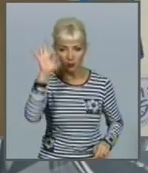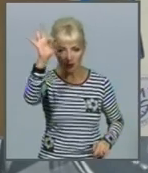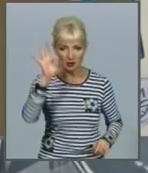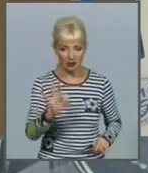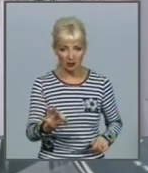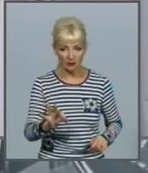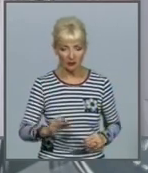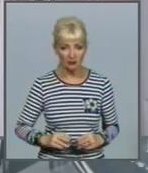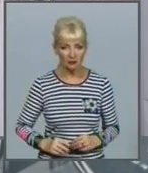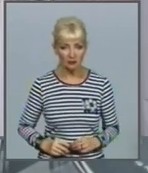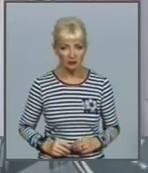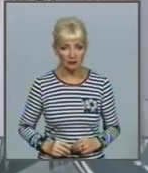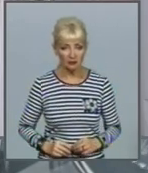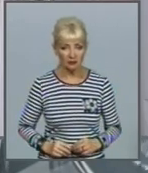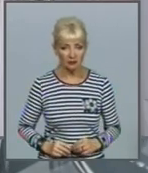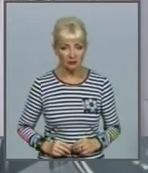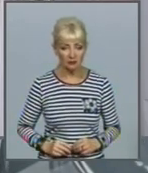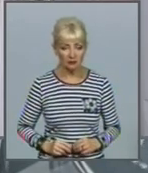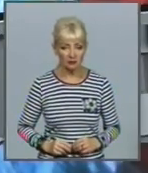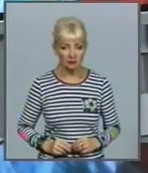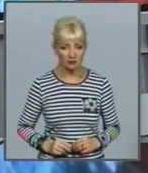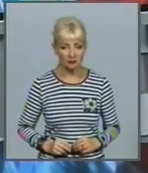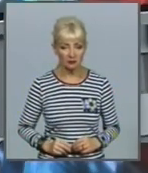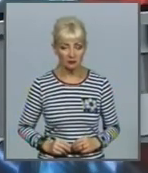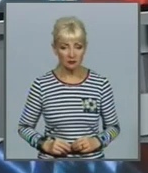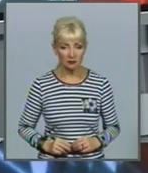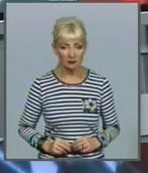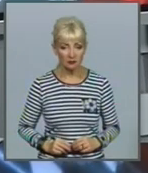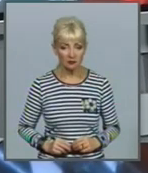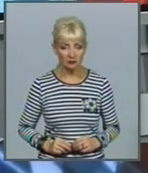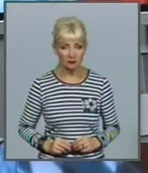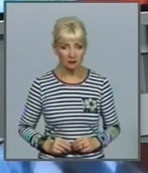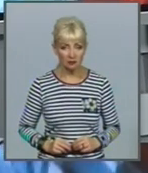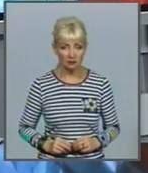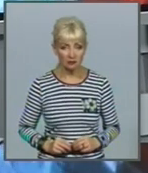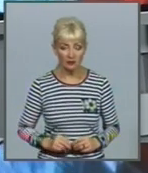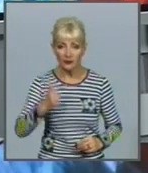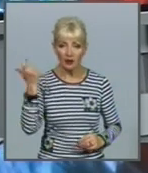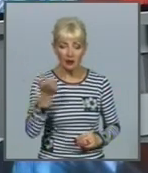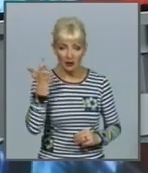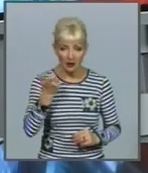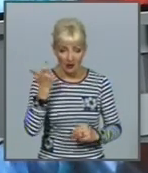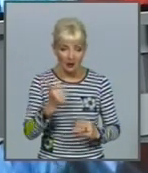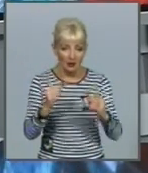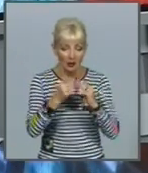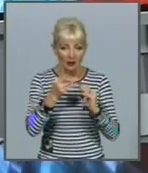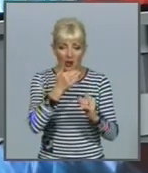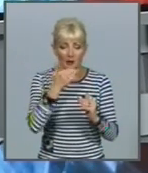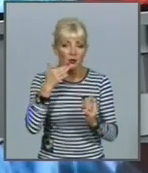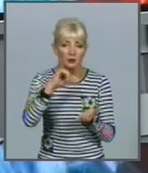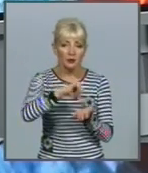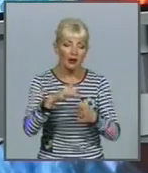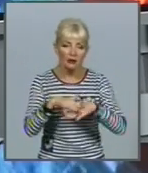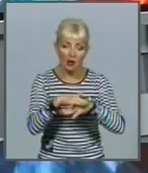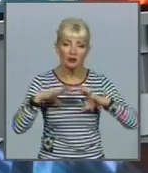та Сергій Перець. Харківські звістя. Харків став домівкою для багатьох представників народів світу. Їх у